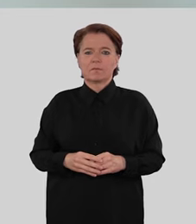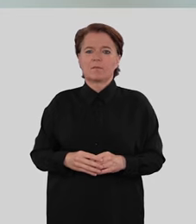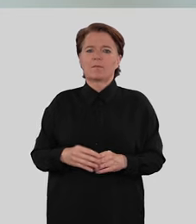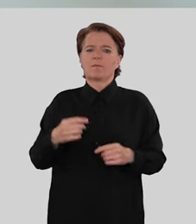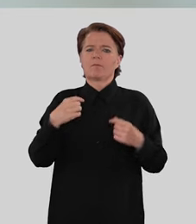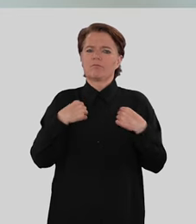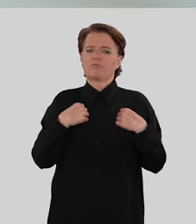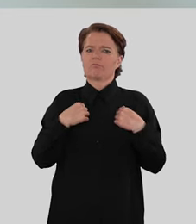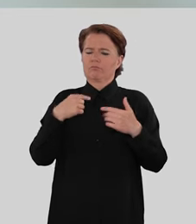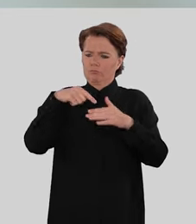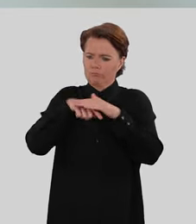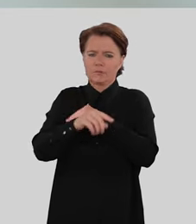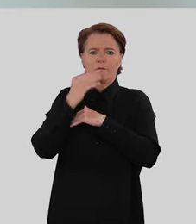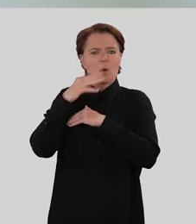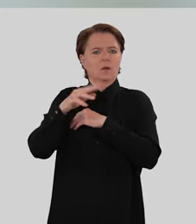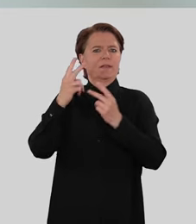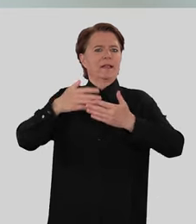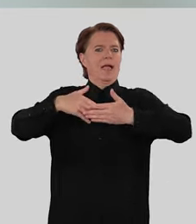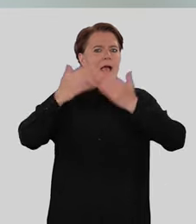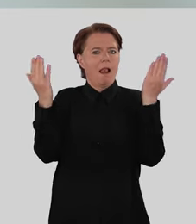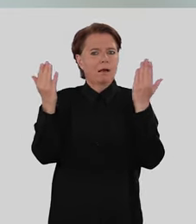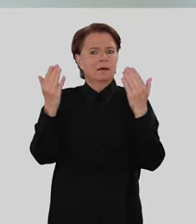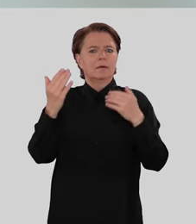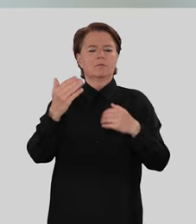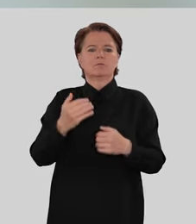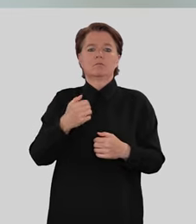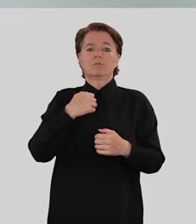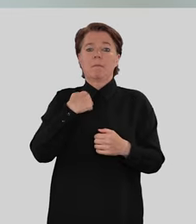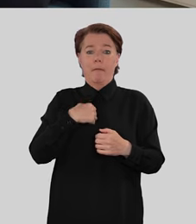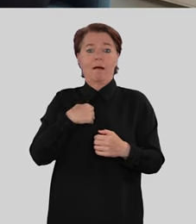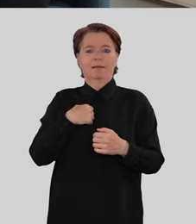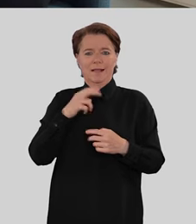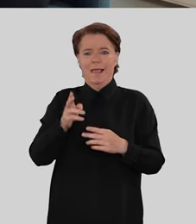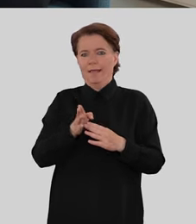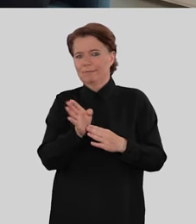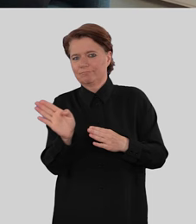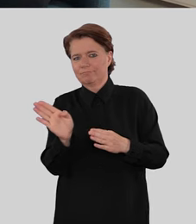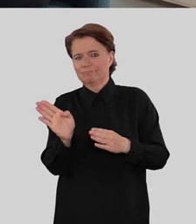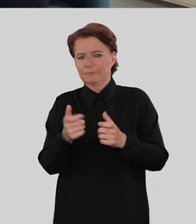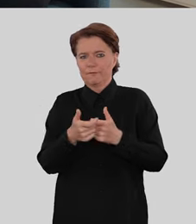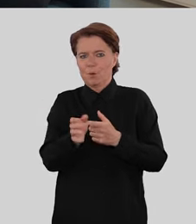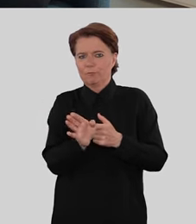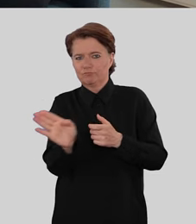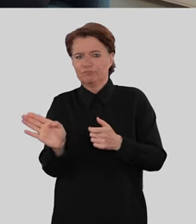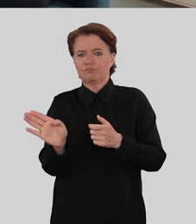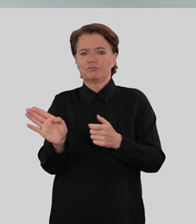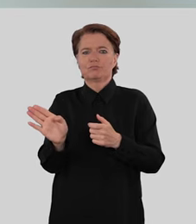Wenn ich in die Wohnung reinkomme, muss es hell sein. Die Badezimmertüre, die gleich rechts abgeht vom Flur,